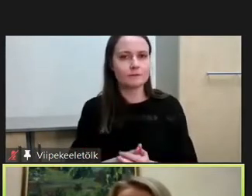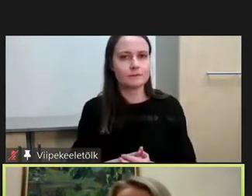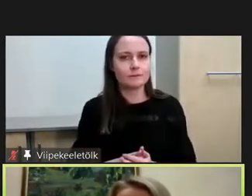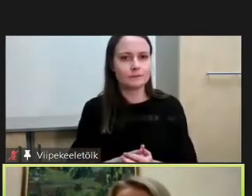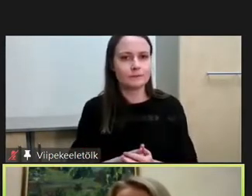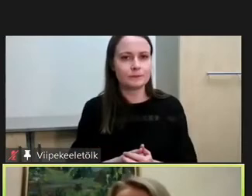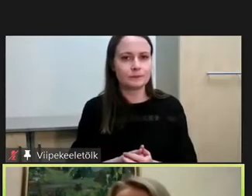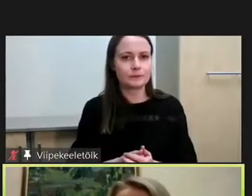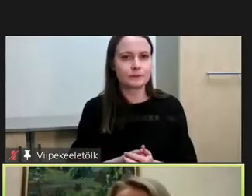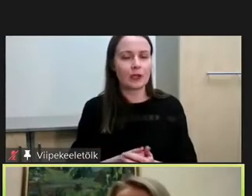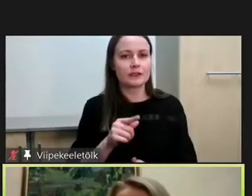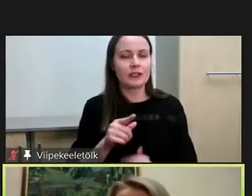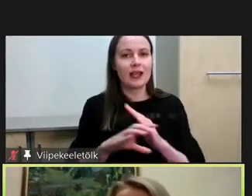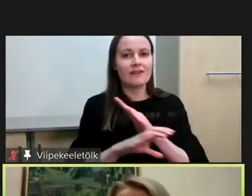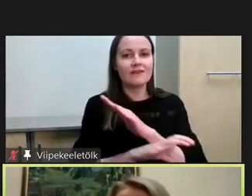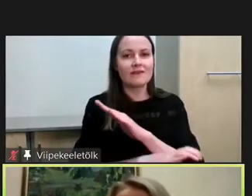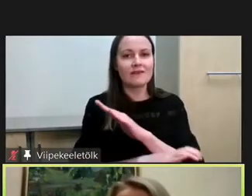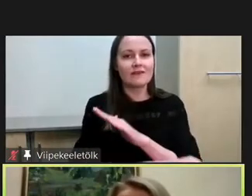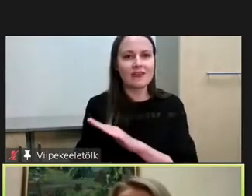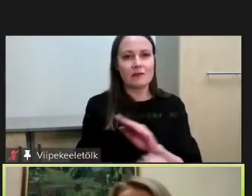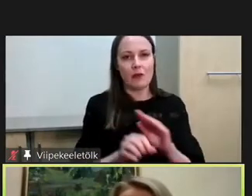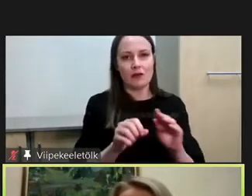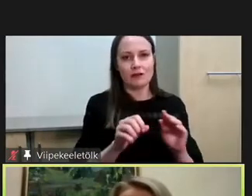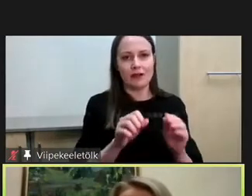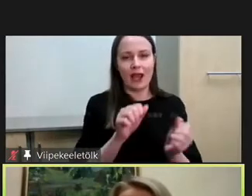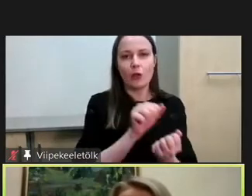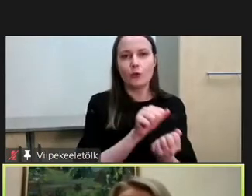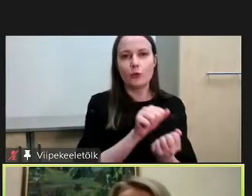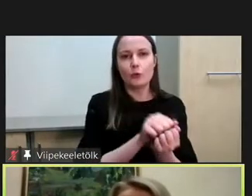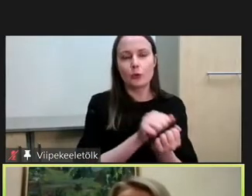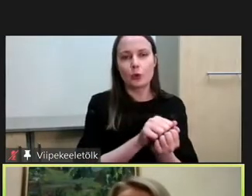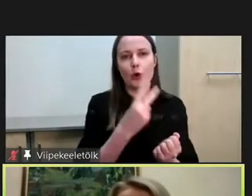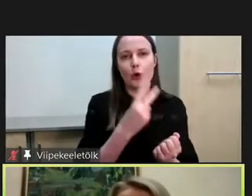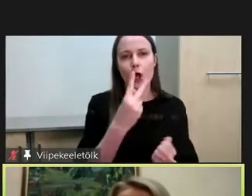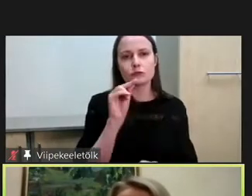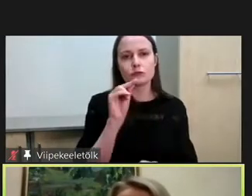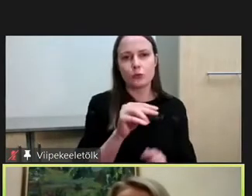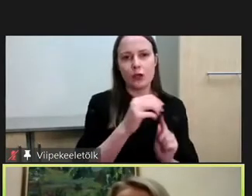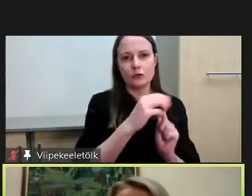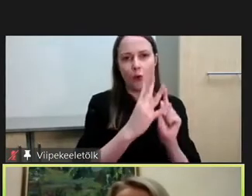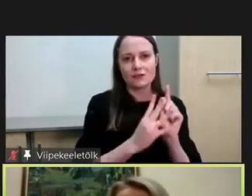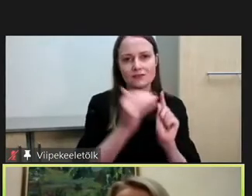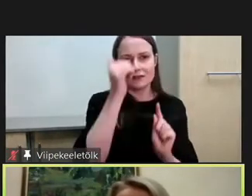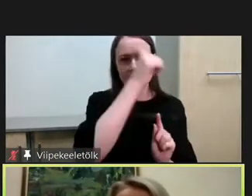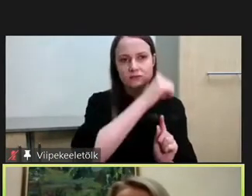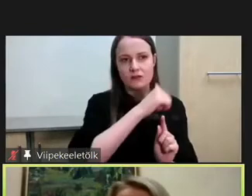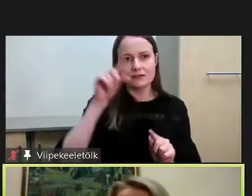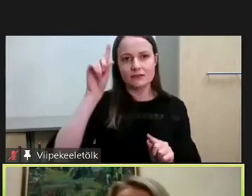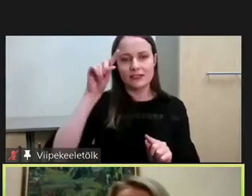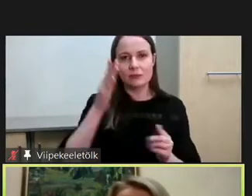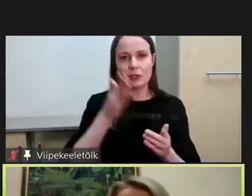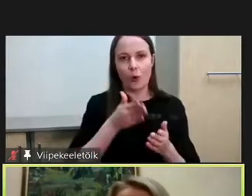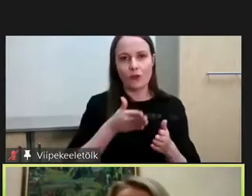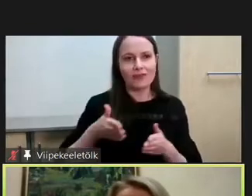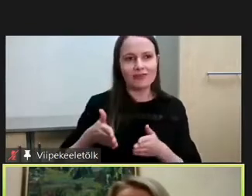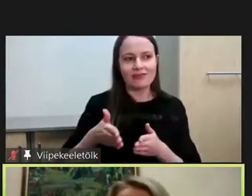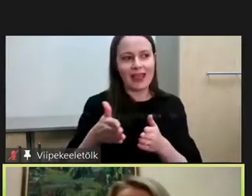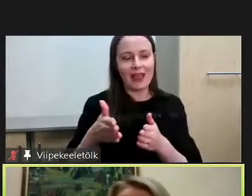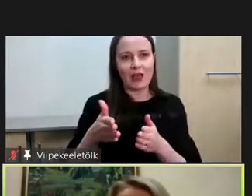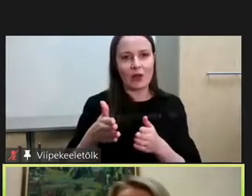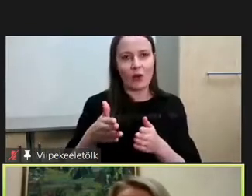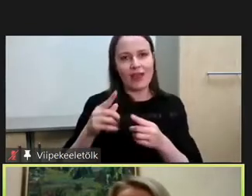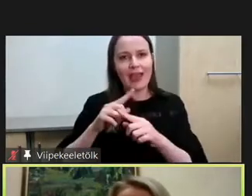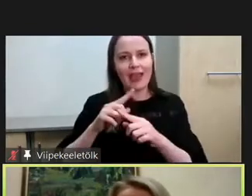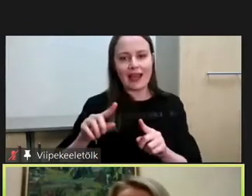mille viimane versioon tuli välja 2019 ja selle nimi on Teekond erilise lapse kõrval ja